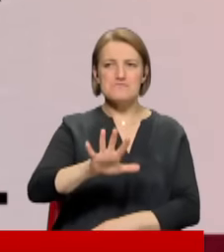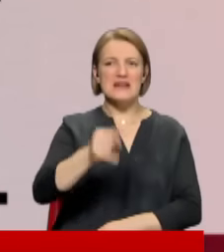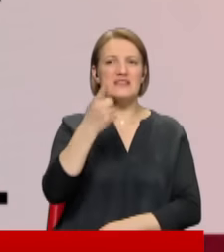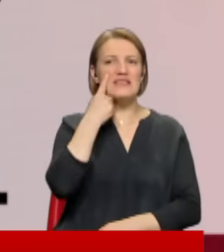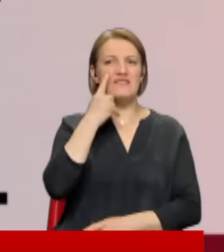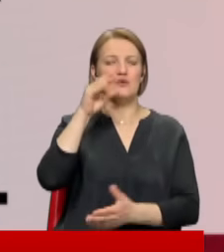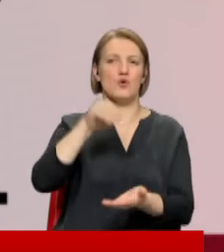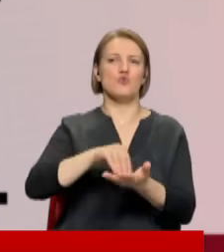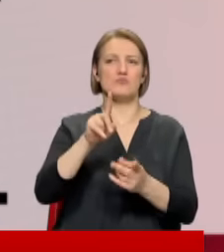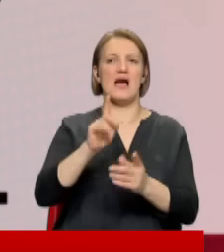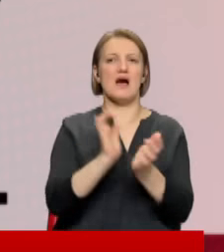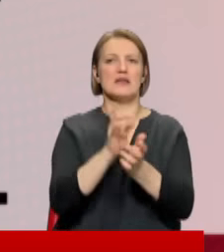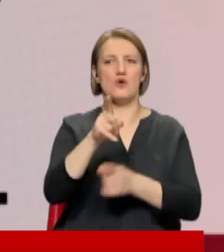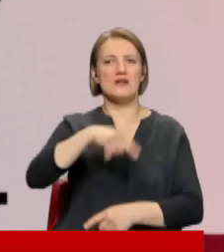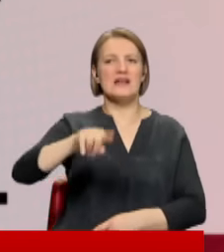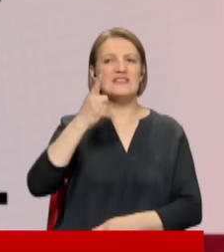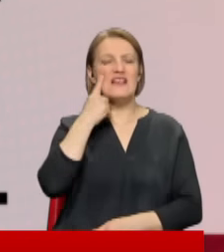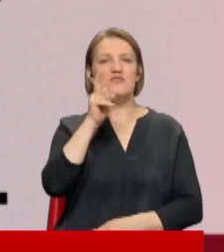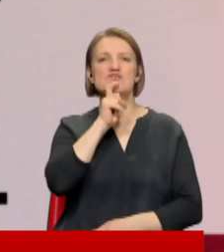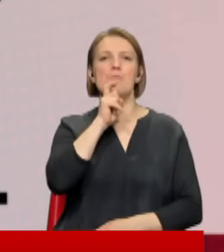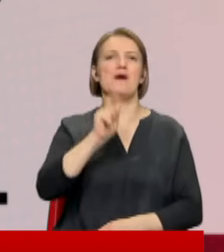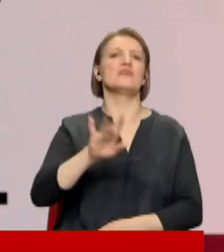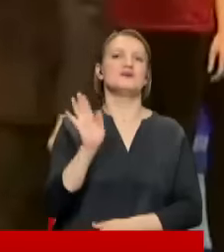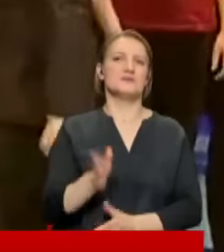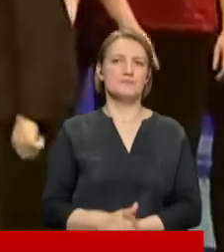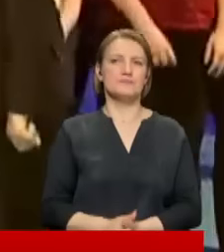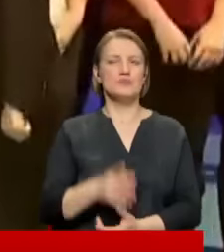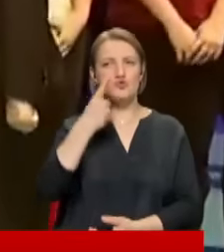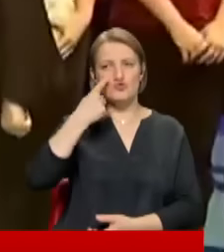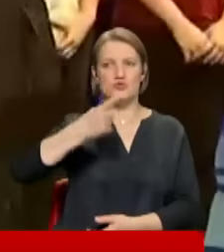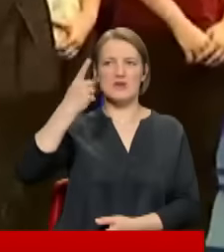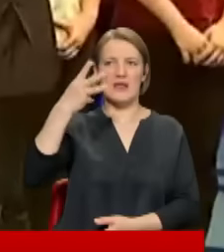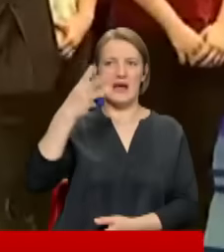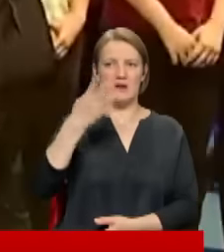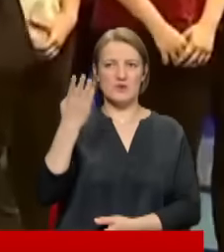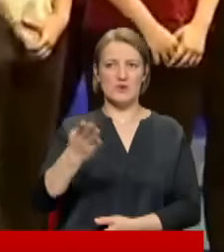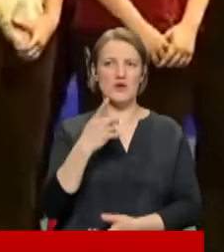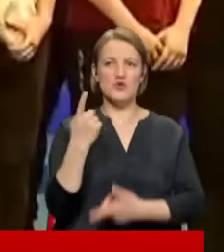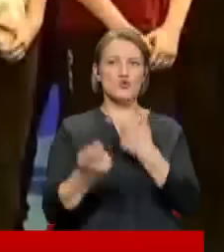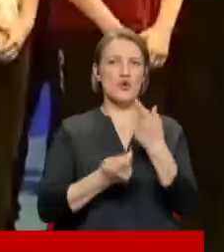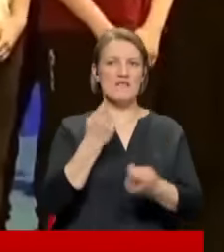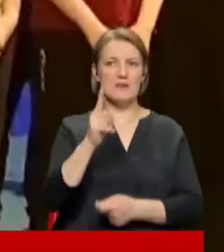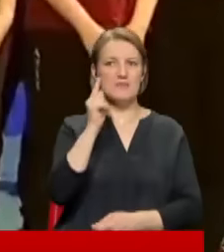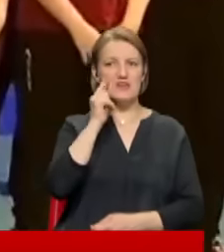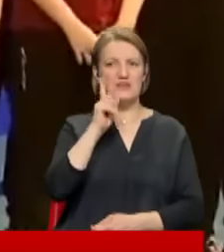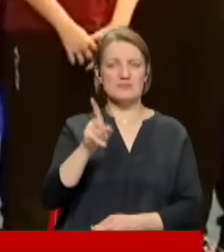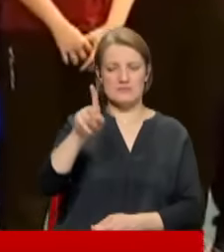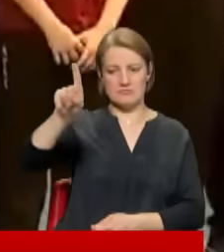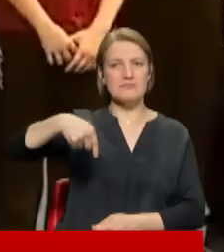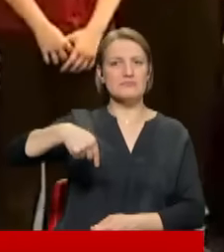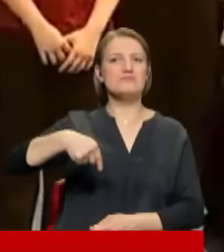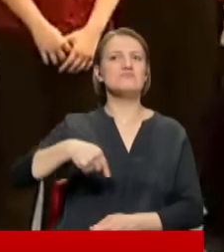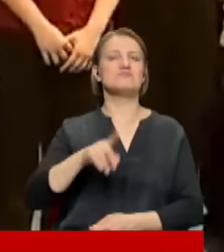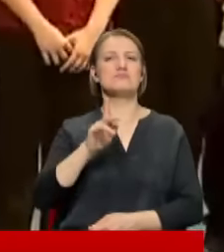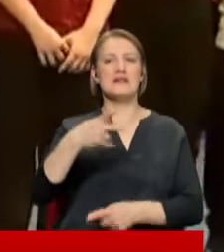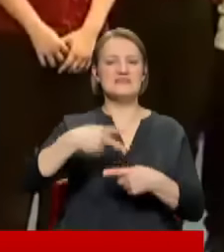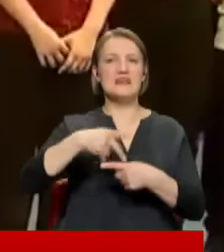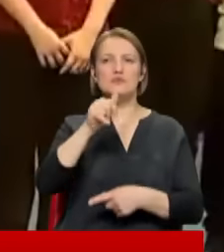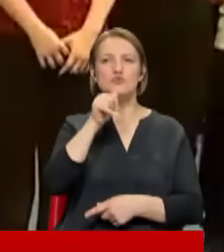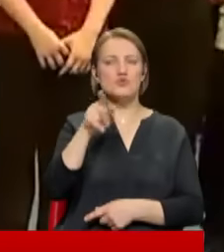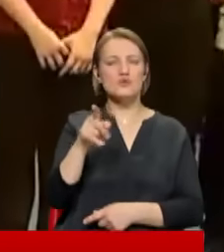devleti koymuş bir aileyiz. Onlar devletimize yanlış yapmadı. Cumhurbaşkanı Erdoğan görevlilerden birini yanına çağırdı.